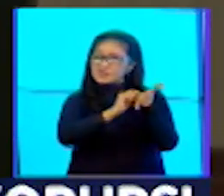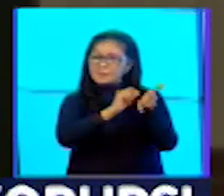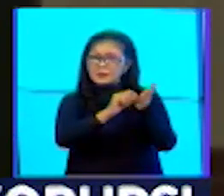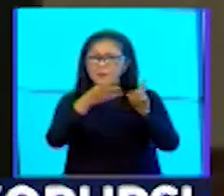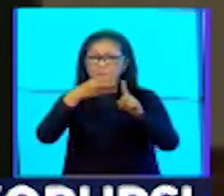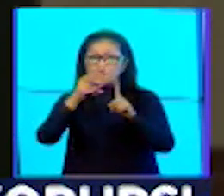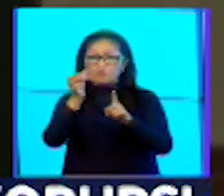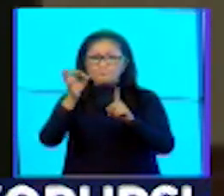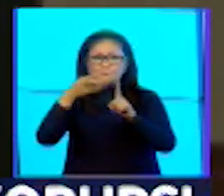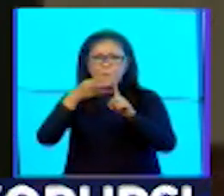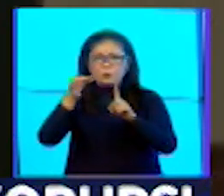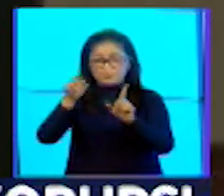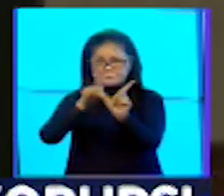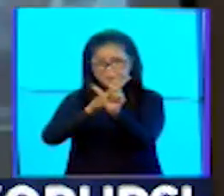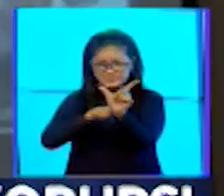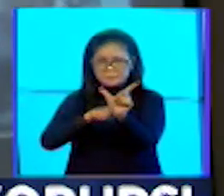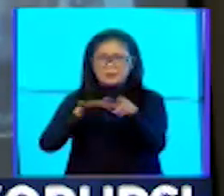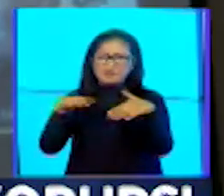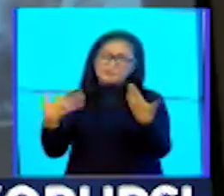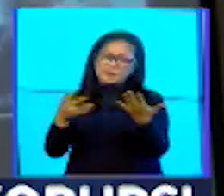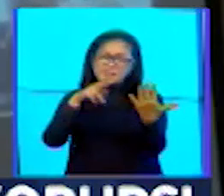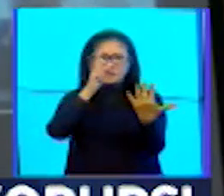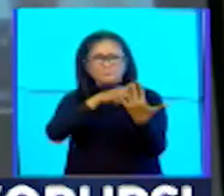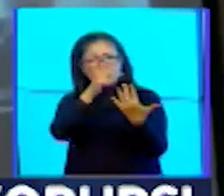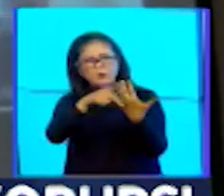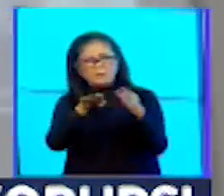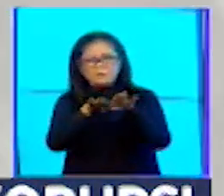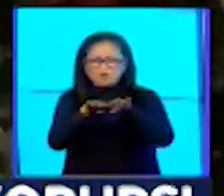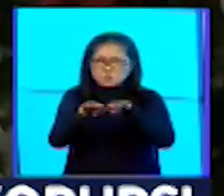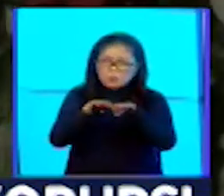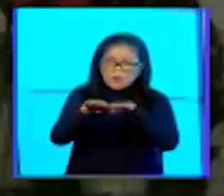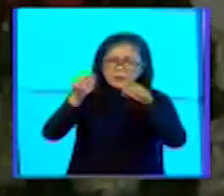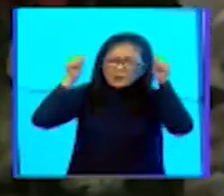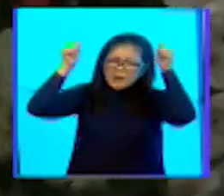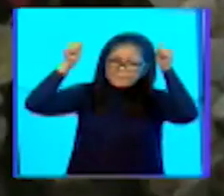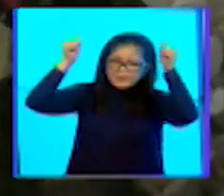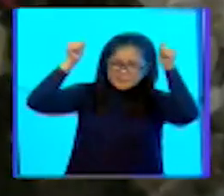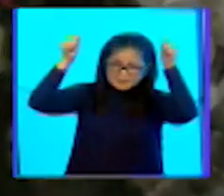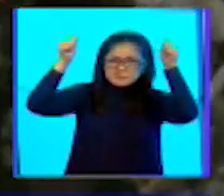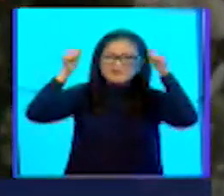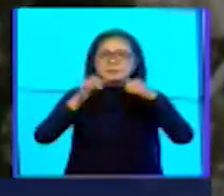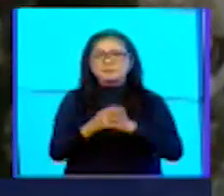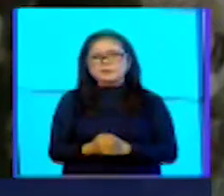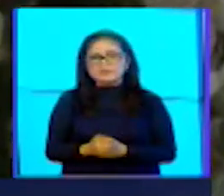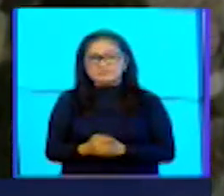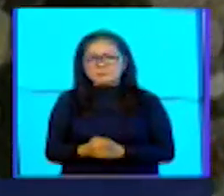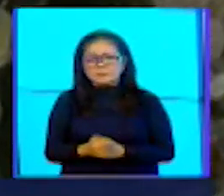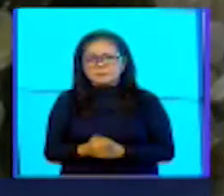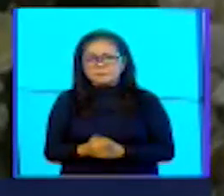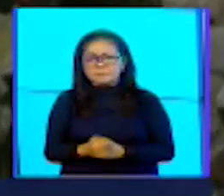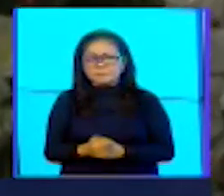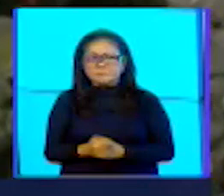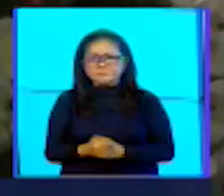visi-misi kepemimpinan dalam roda pemerintahan sesuai kampanye pilkada. Prinsipil kepemimpinan ke depan sudah